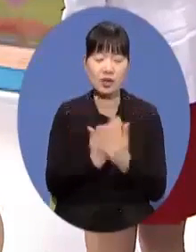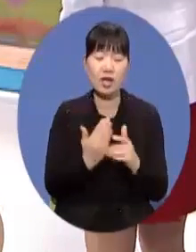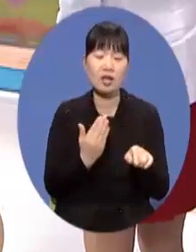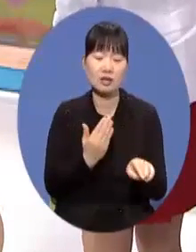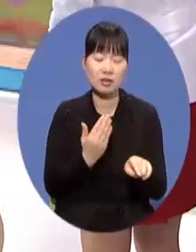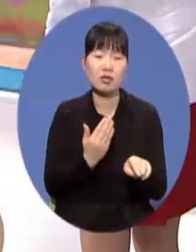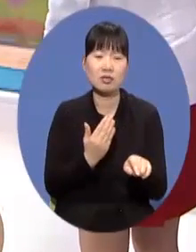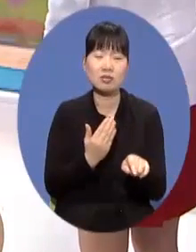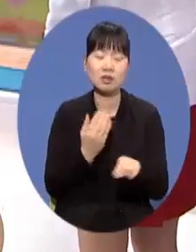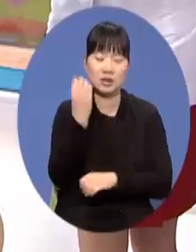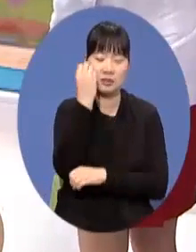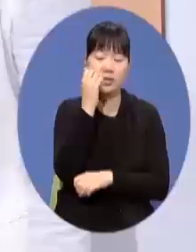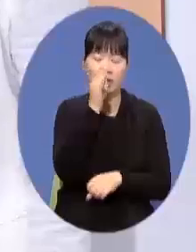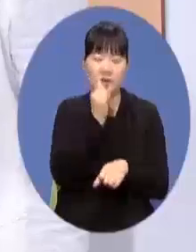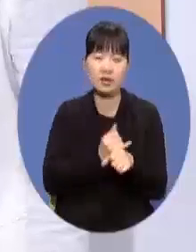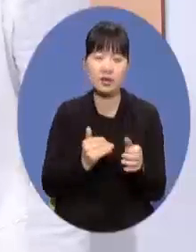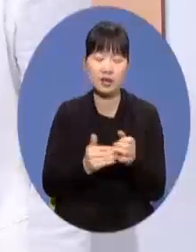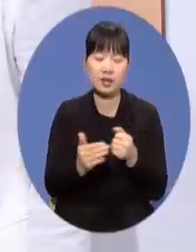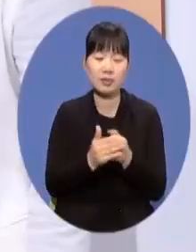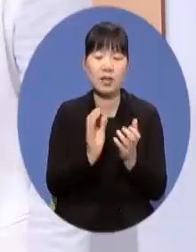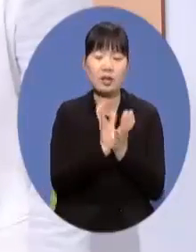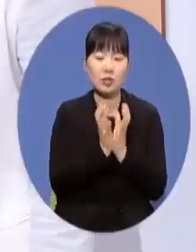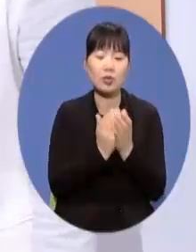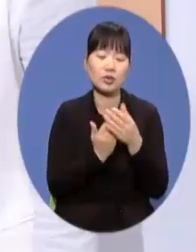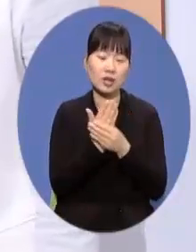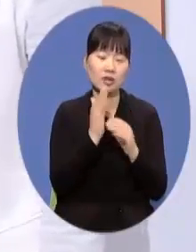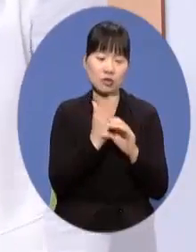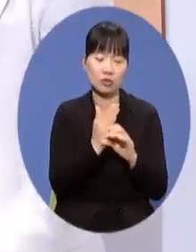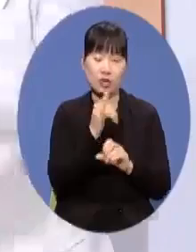이게 이쪽에서 기반이 되면서 꽃이 피게 되는